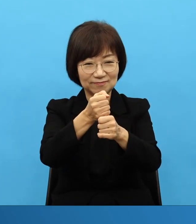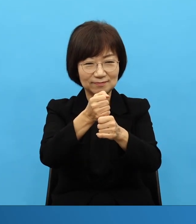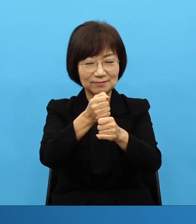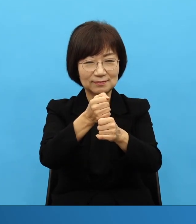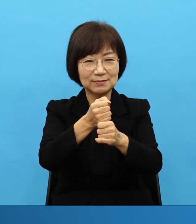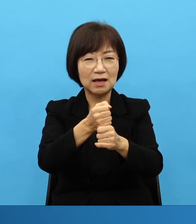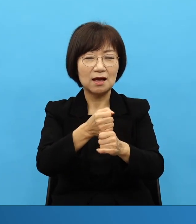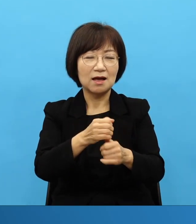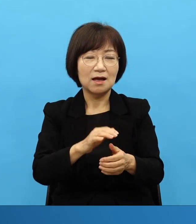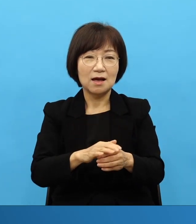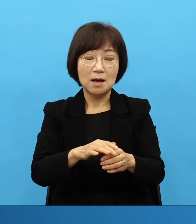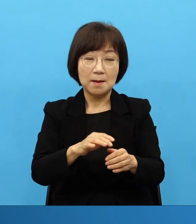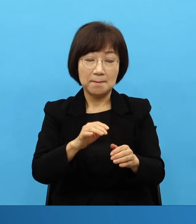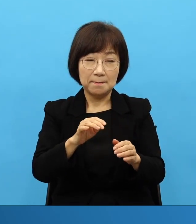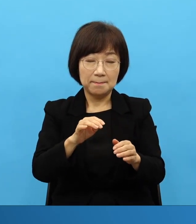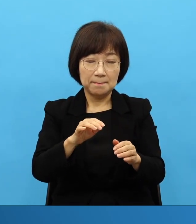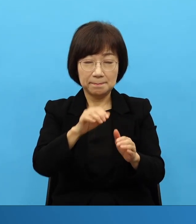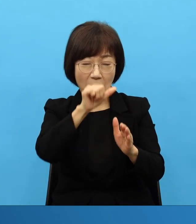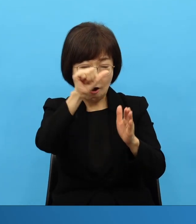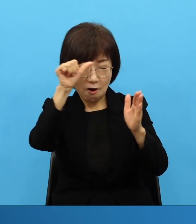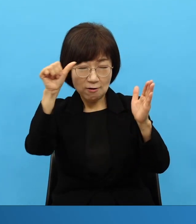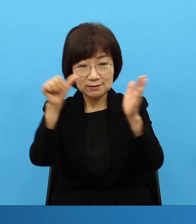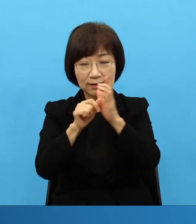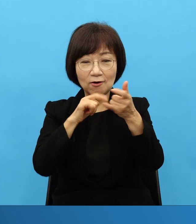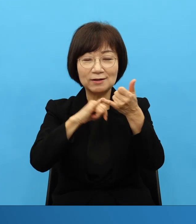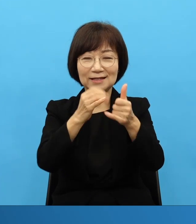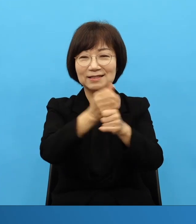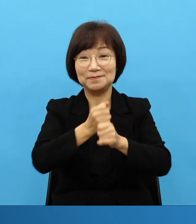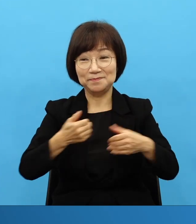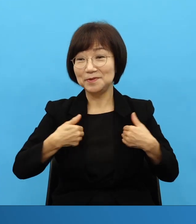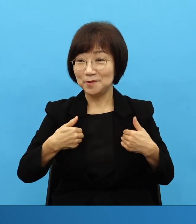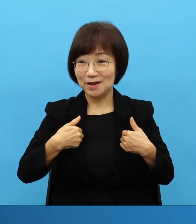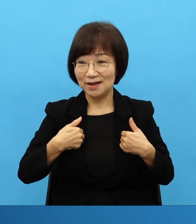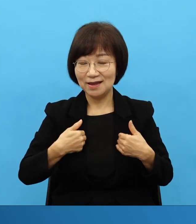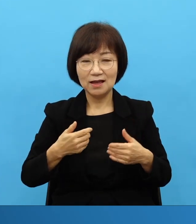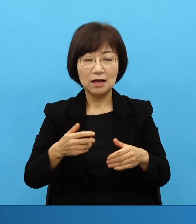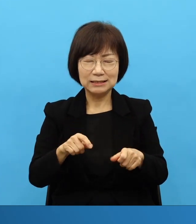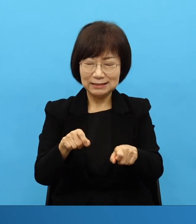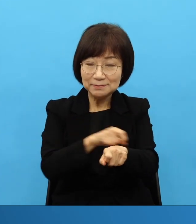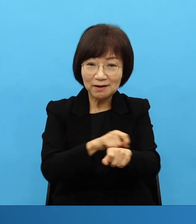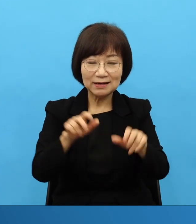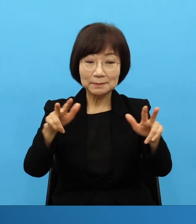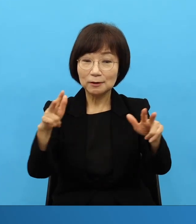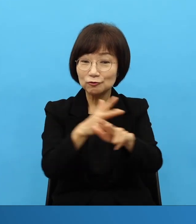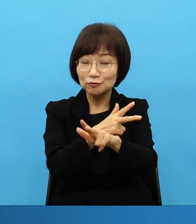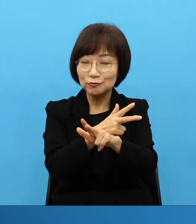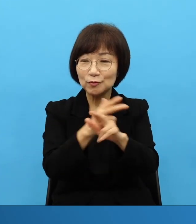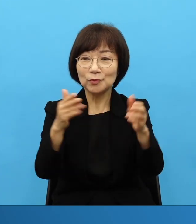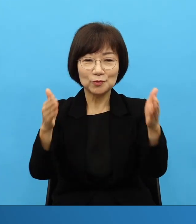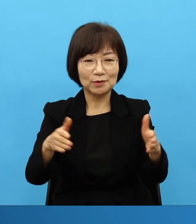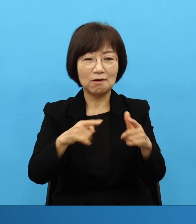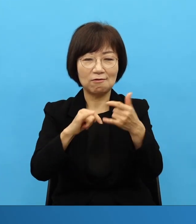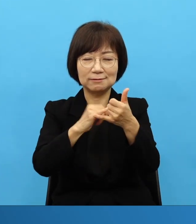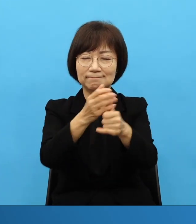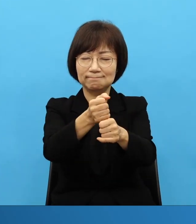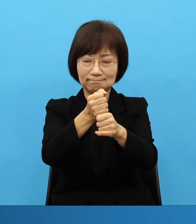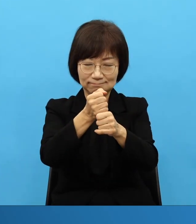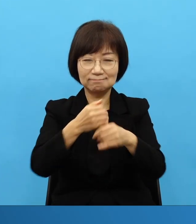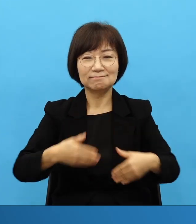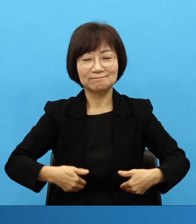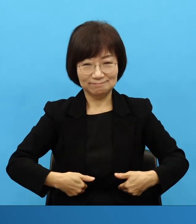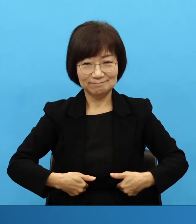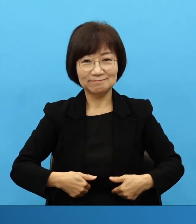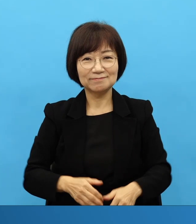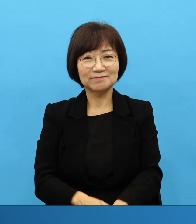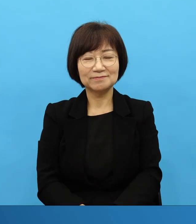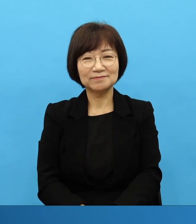되지만 어느 잡는 순간이 있잖아요. Now we have to hold up this covenant throughout our entire lives, but at least this week. 이래가지고